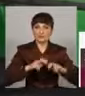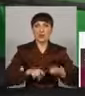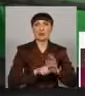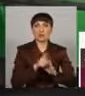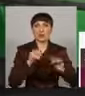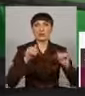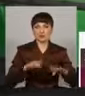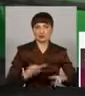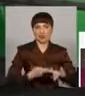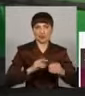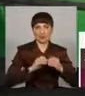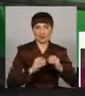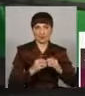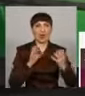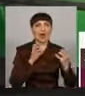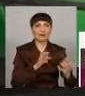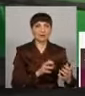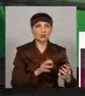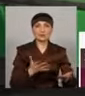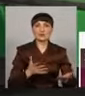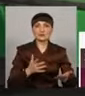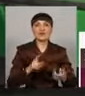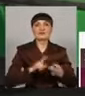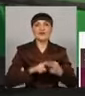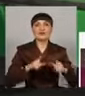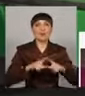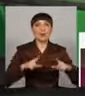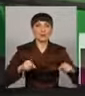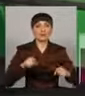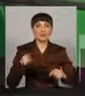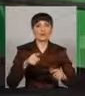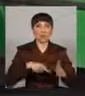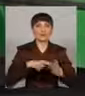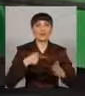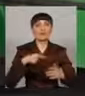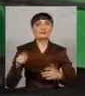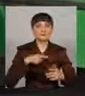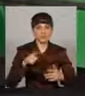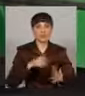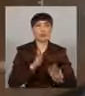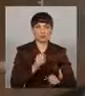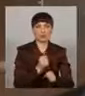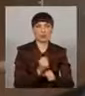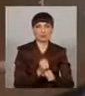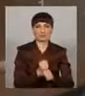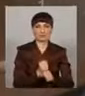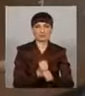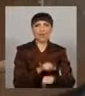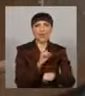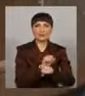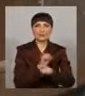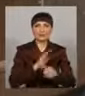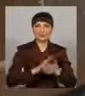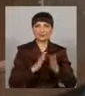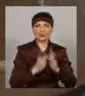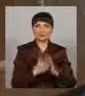приступим к решению. Автобусы в ведении соответствующего управления в мегаполисе. Мы с ними вместе отработаем. А вот с остановкой ситуация